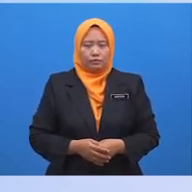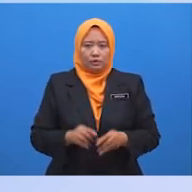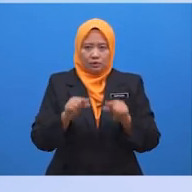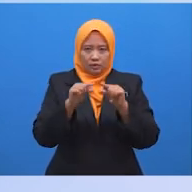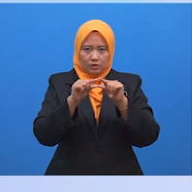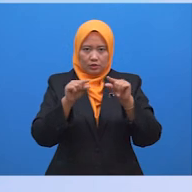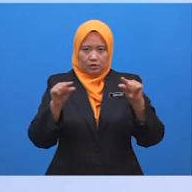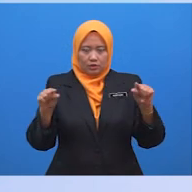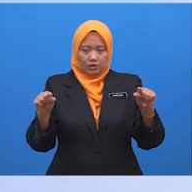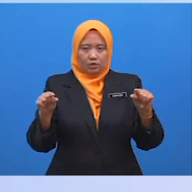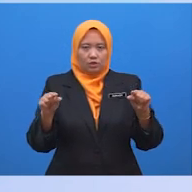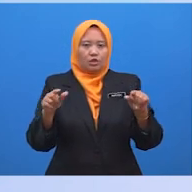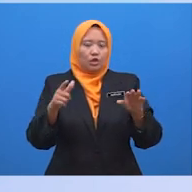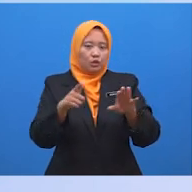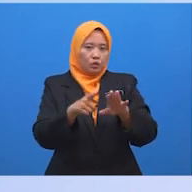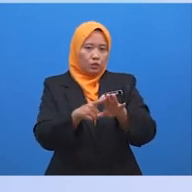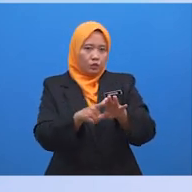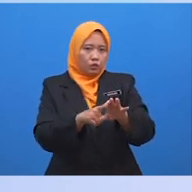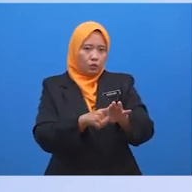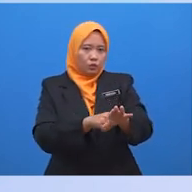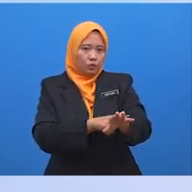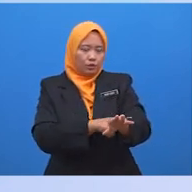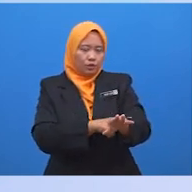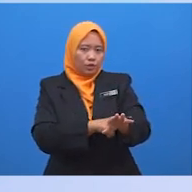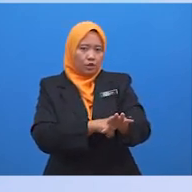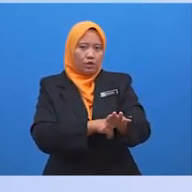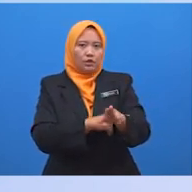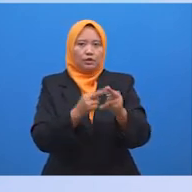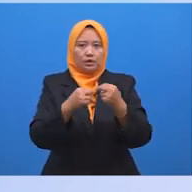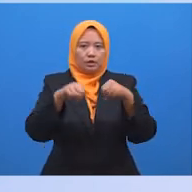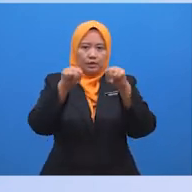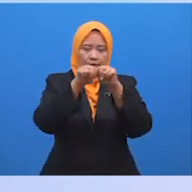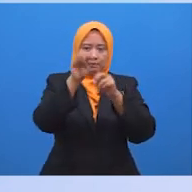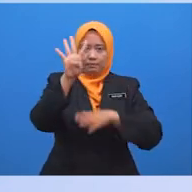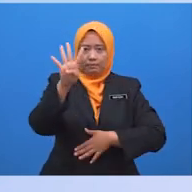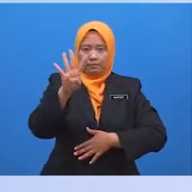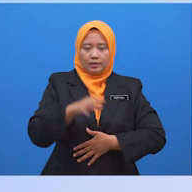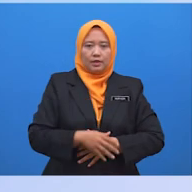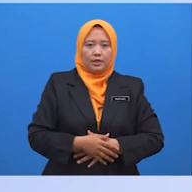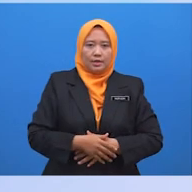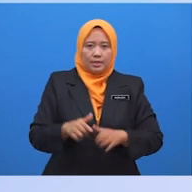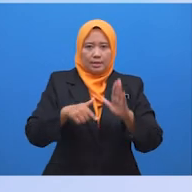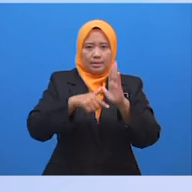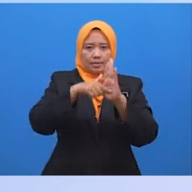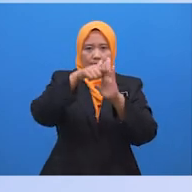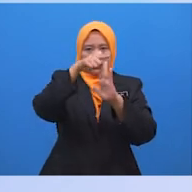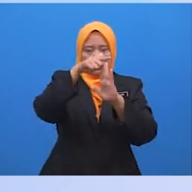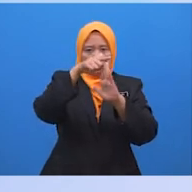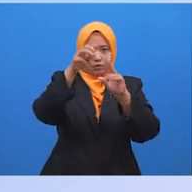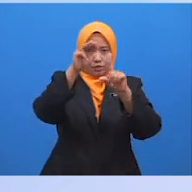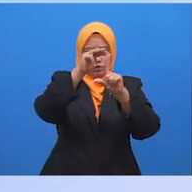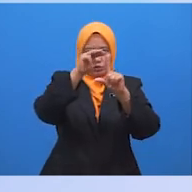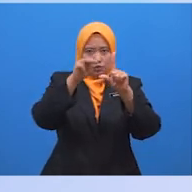dengan 4 lebih curam jika dibandingkan dengan garis lurus yang